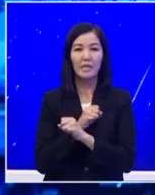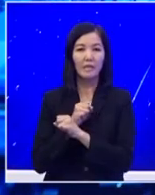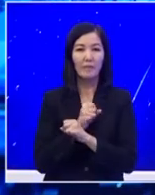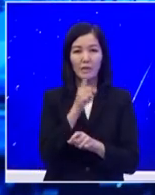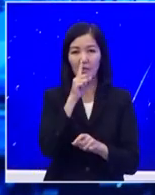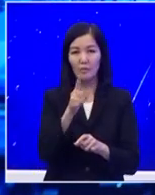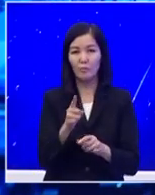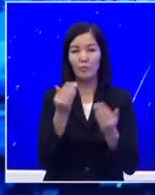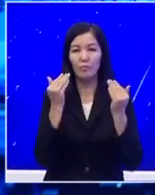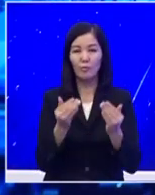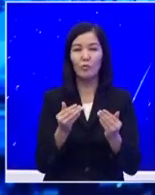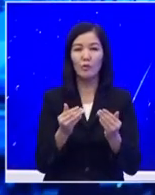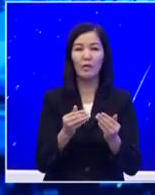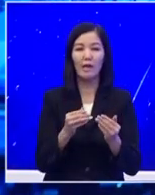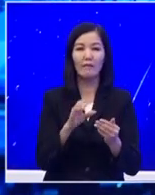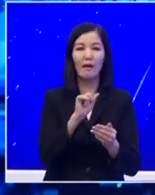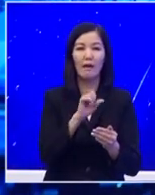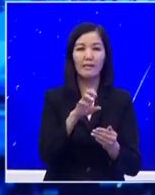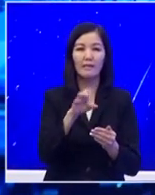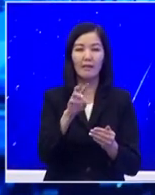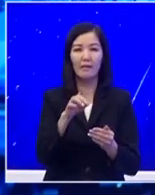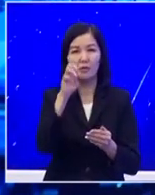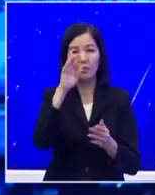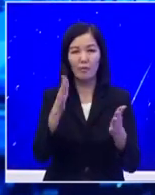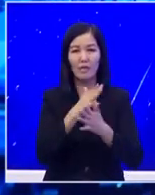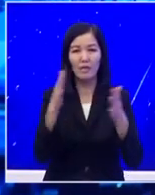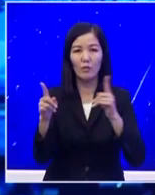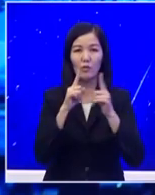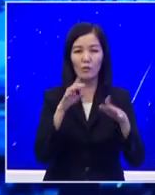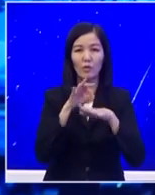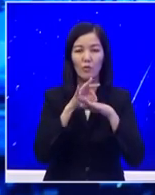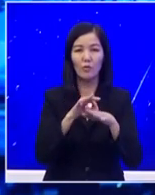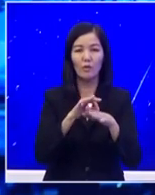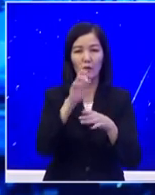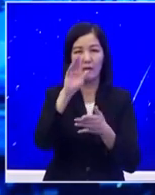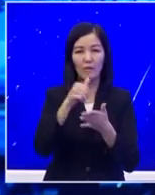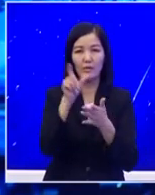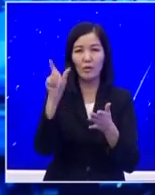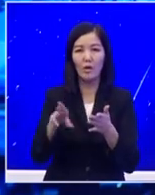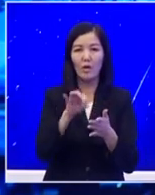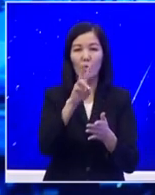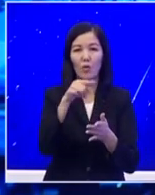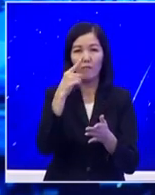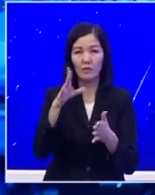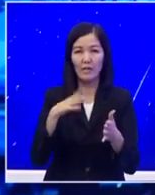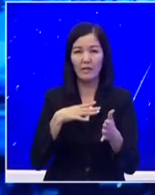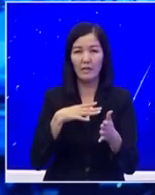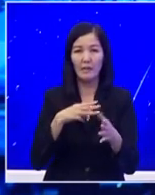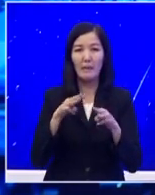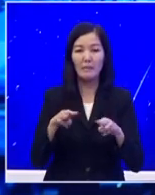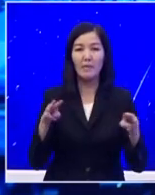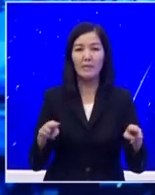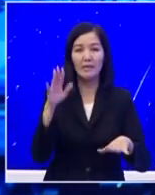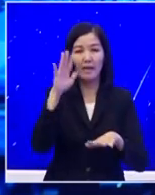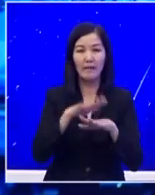Демалыс дегенді ұмытыңыздар. Бүгін Елордада үкіметтің кеңейтілген отырысын өткізген ел президенті Қасым Жомарт Тоқаев осылай деді. Ол